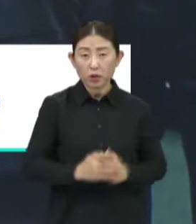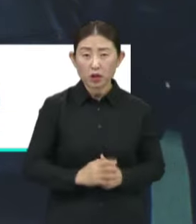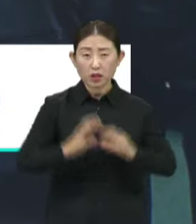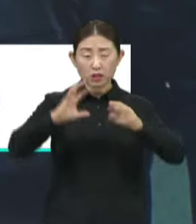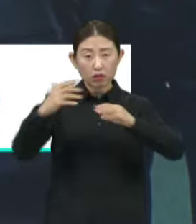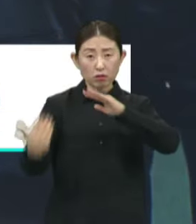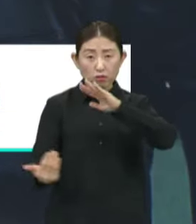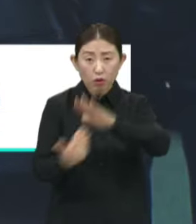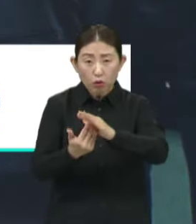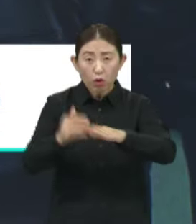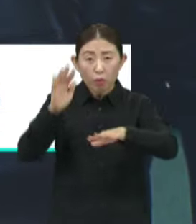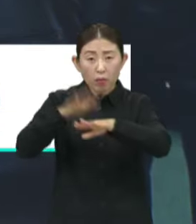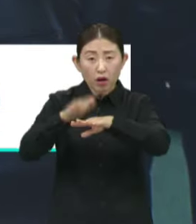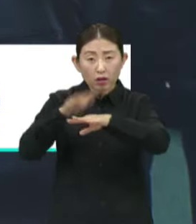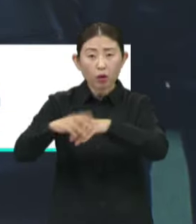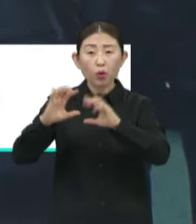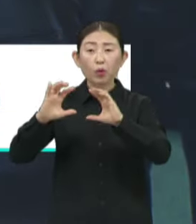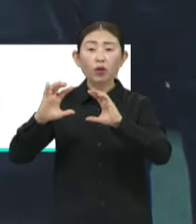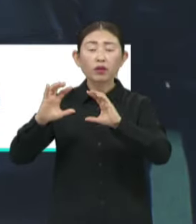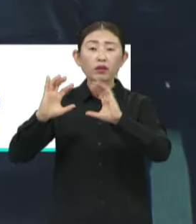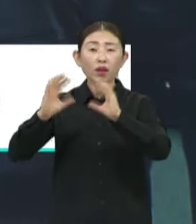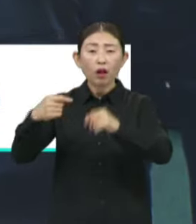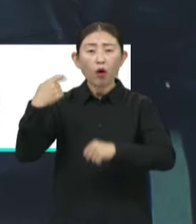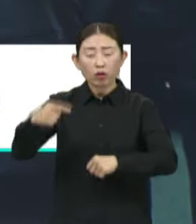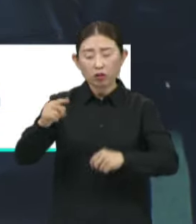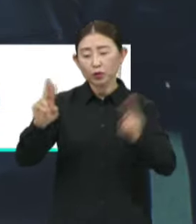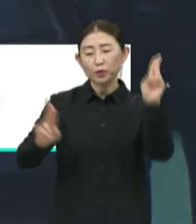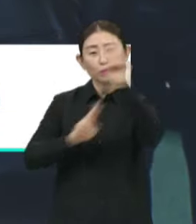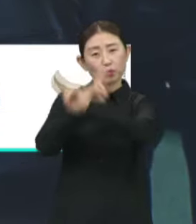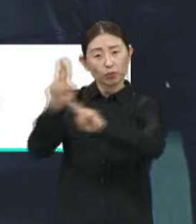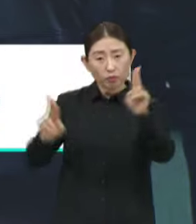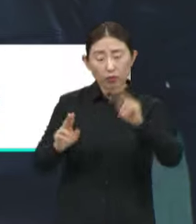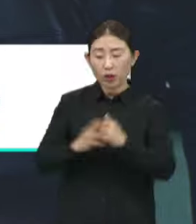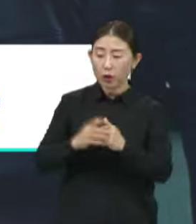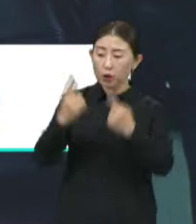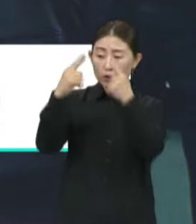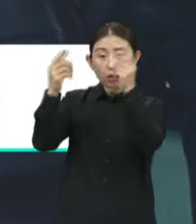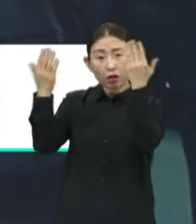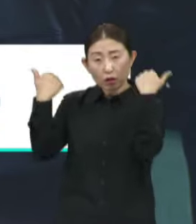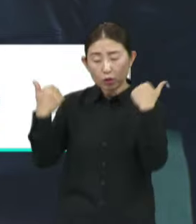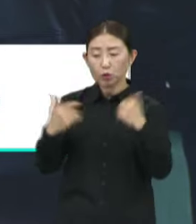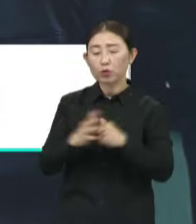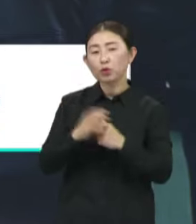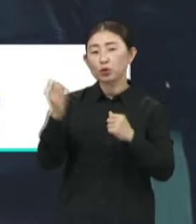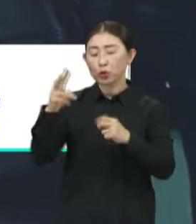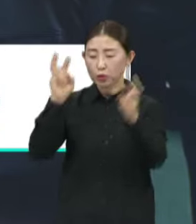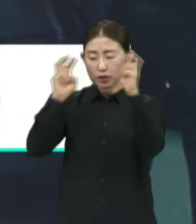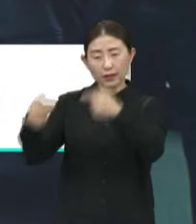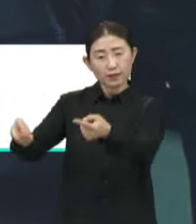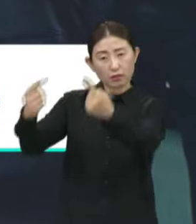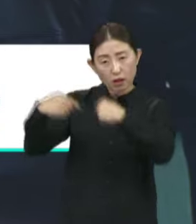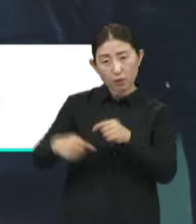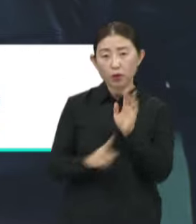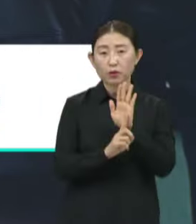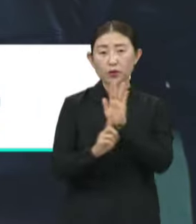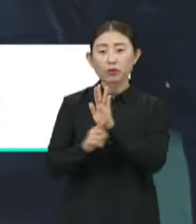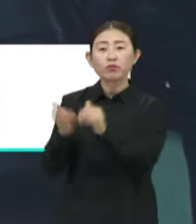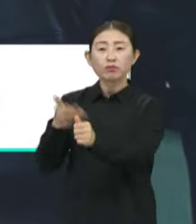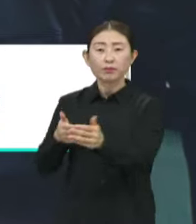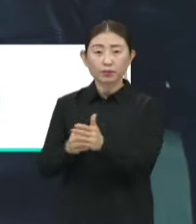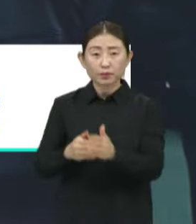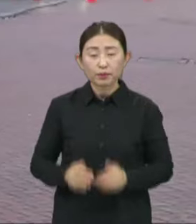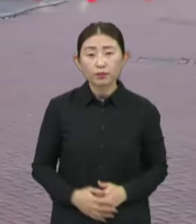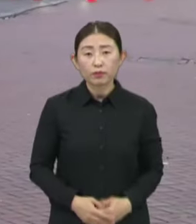최고 농업국가인 네덜란드 기업들과 대학들의 참여를 당부했습니다. 네덜란드 현지에서 장석영 기자가 전해드립니다.